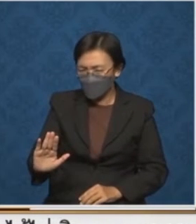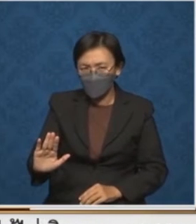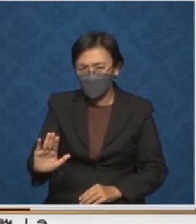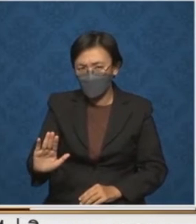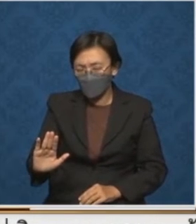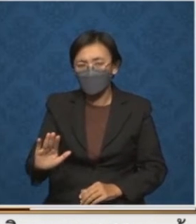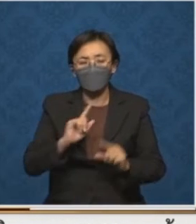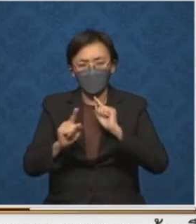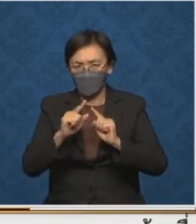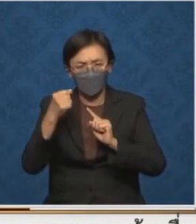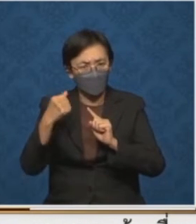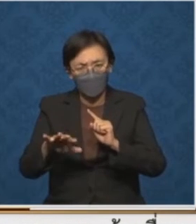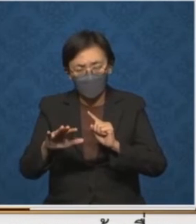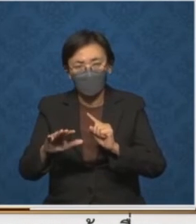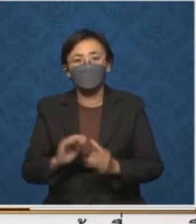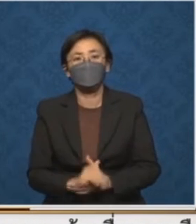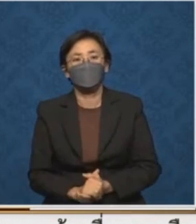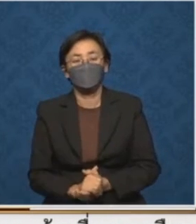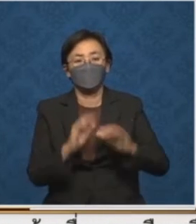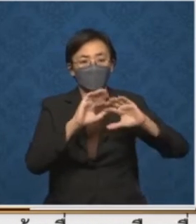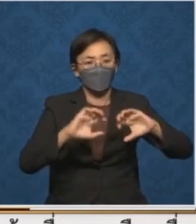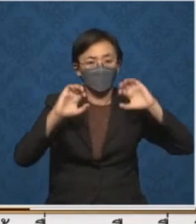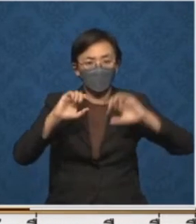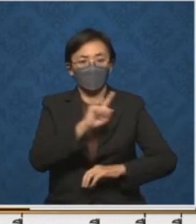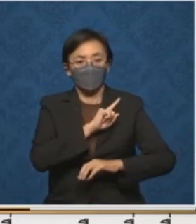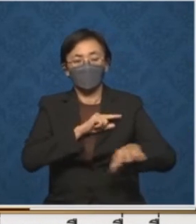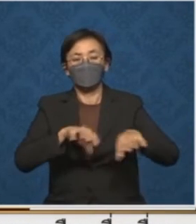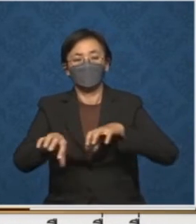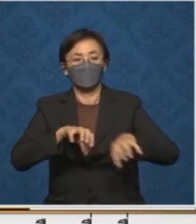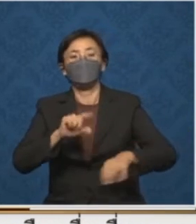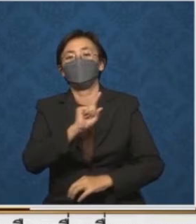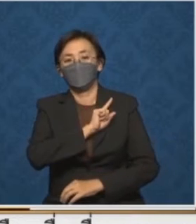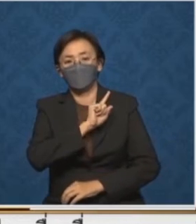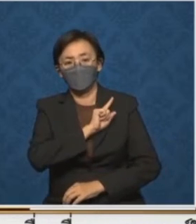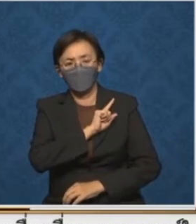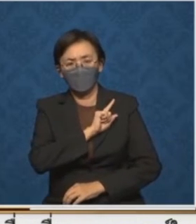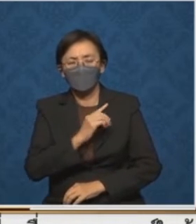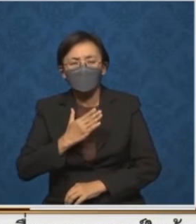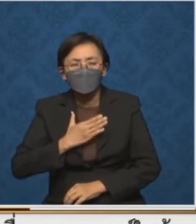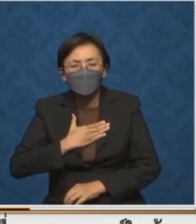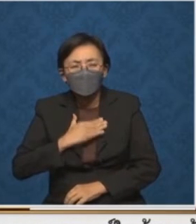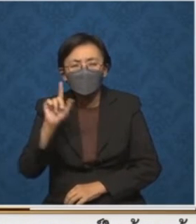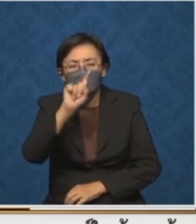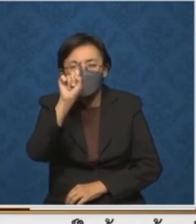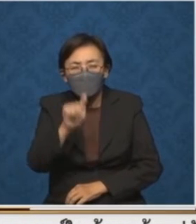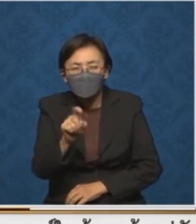ีดSinofarm ให้คนจีนเกืบทงประเทศแล้วท่านเอาSinovac มายัดให้คนไยทำไม